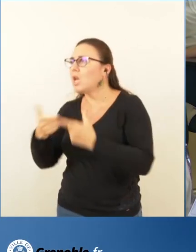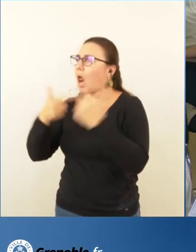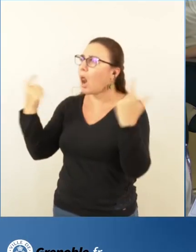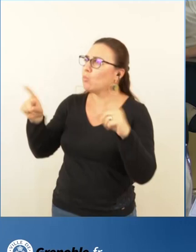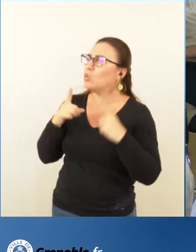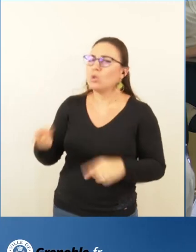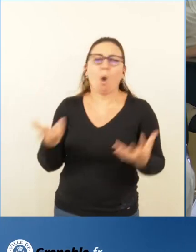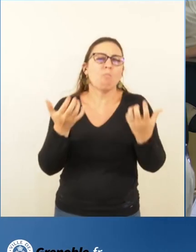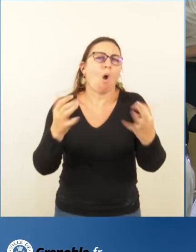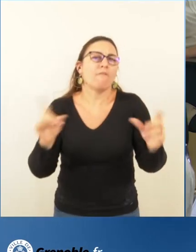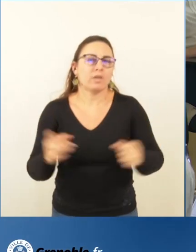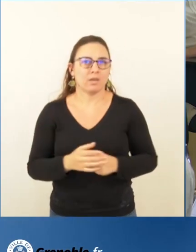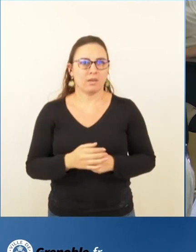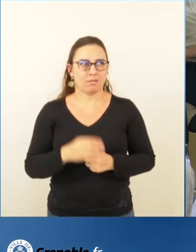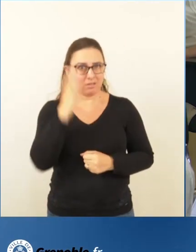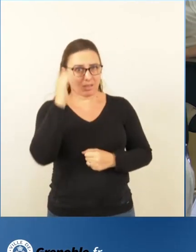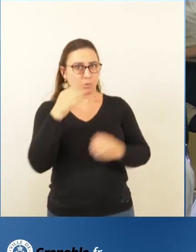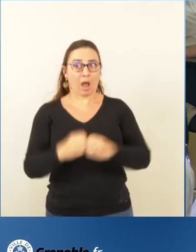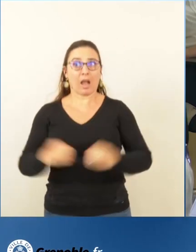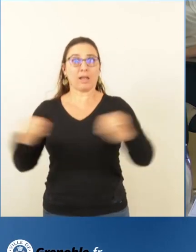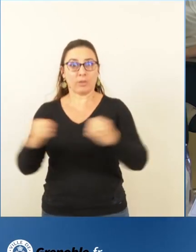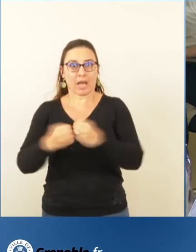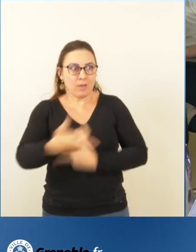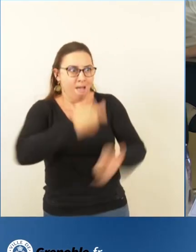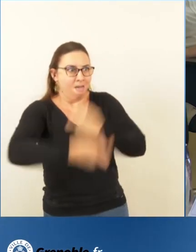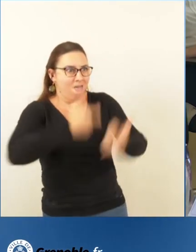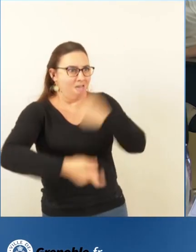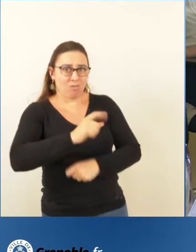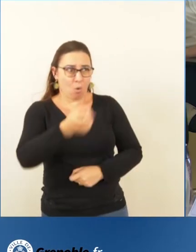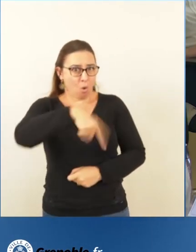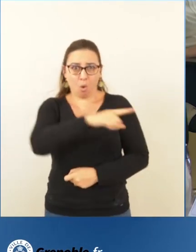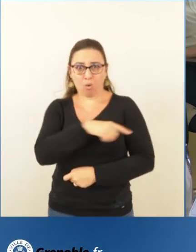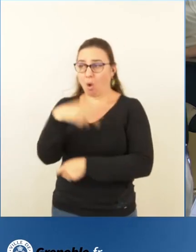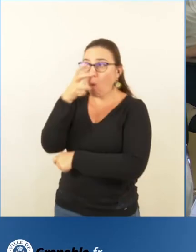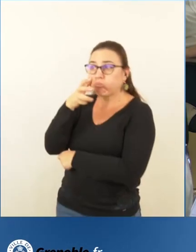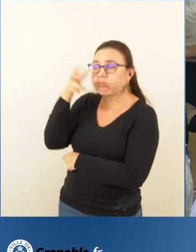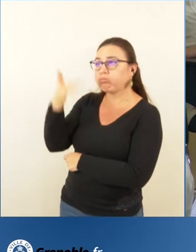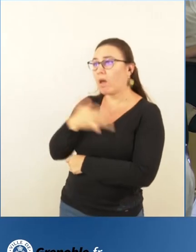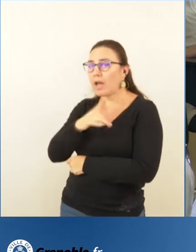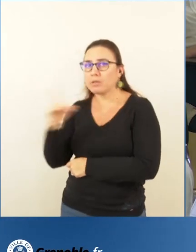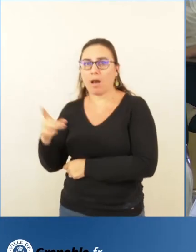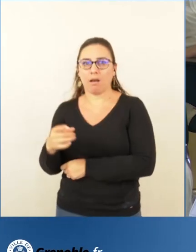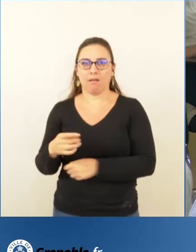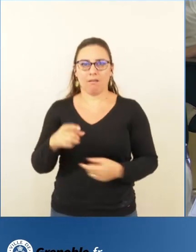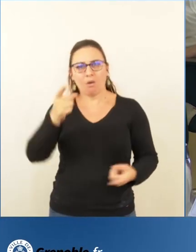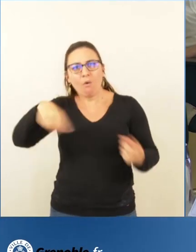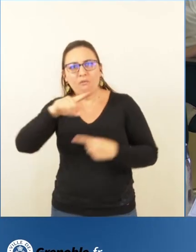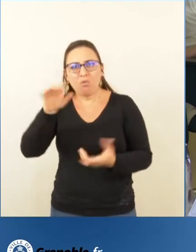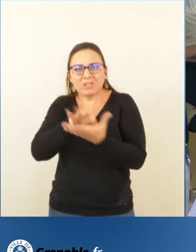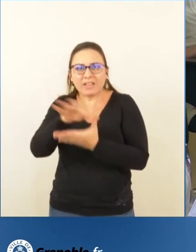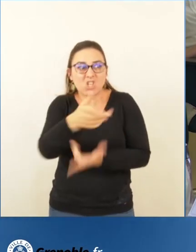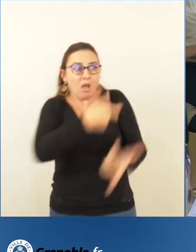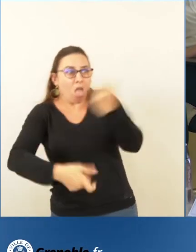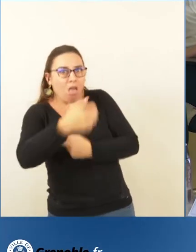faire de la gratuité ça ne s'est pas ça qui va les faire venir au musée ou enfin au musée ici en